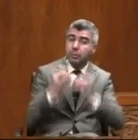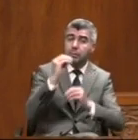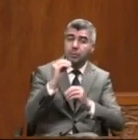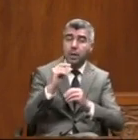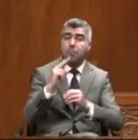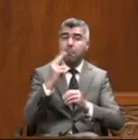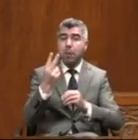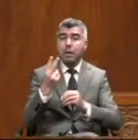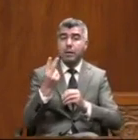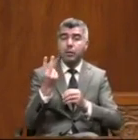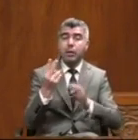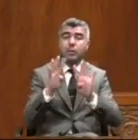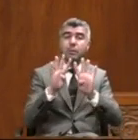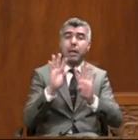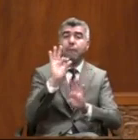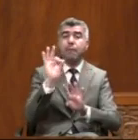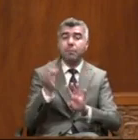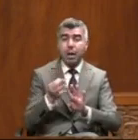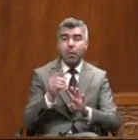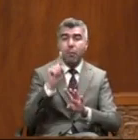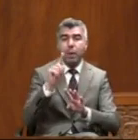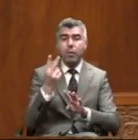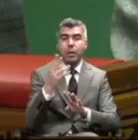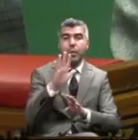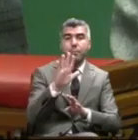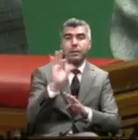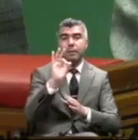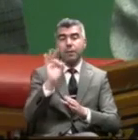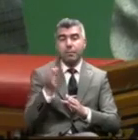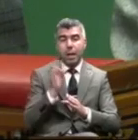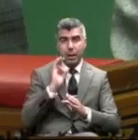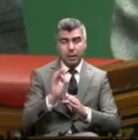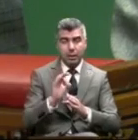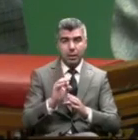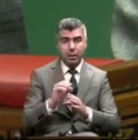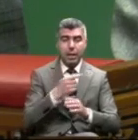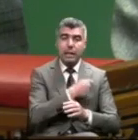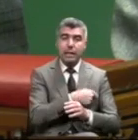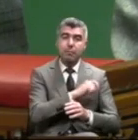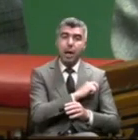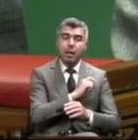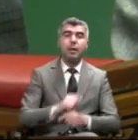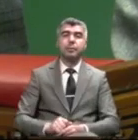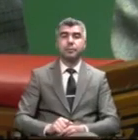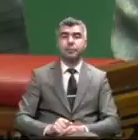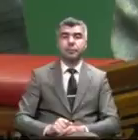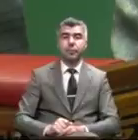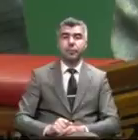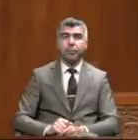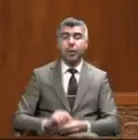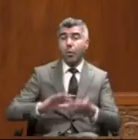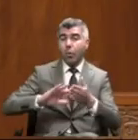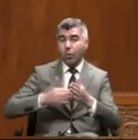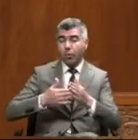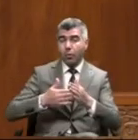282 في المئه ومئه وخمسين في المئه في اسبانيا وهاد الامور